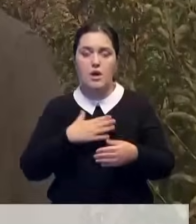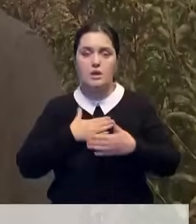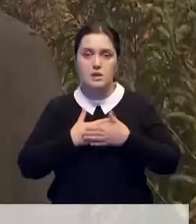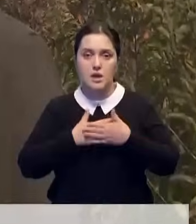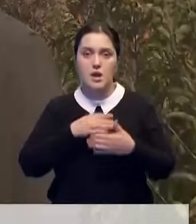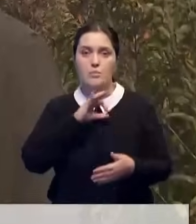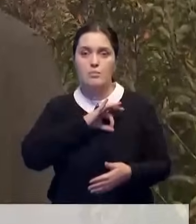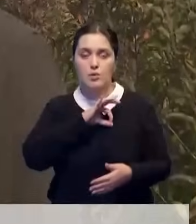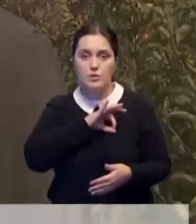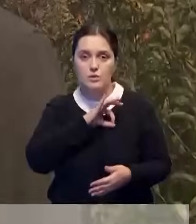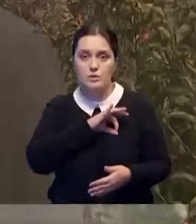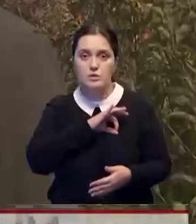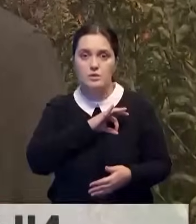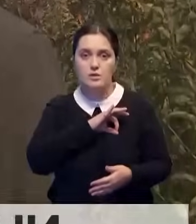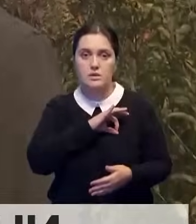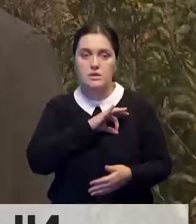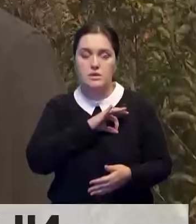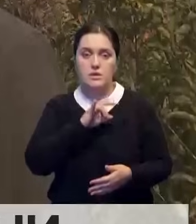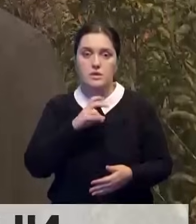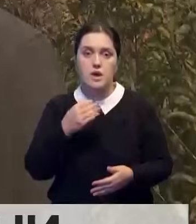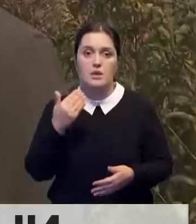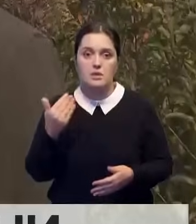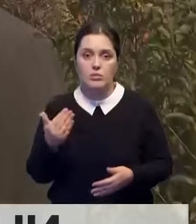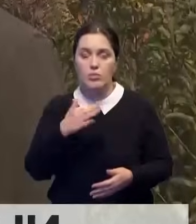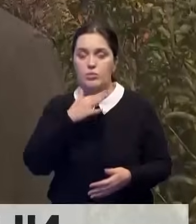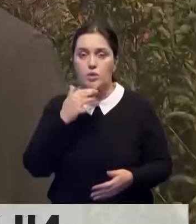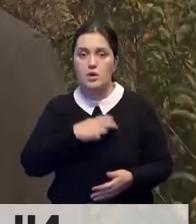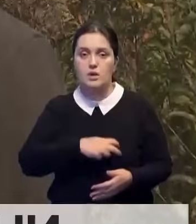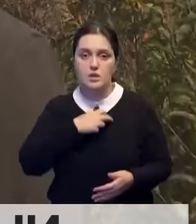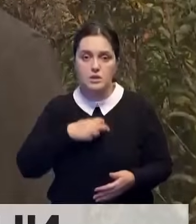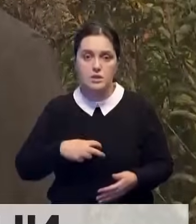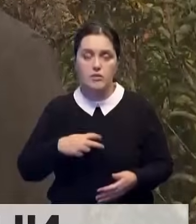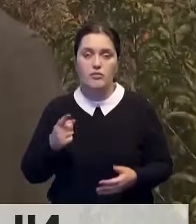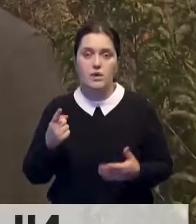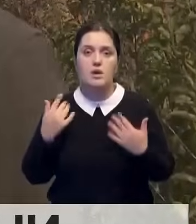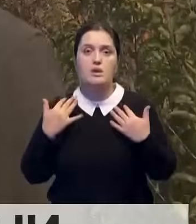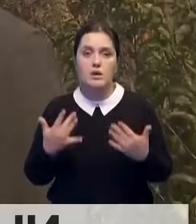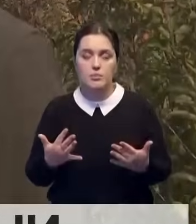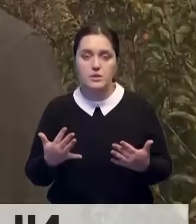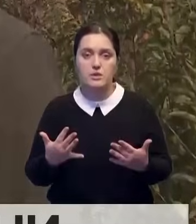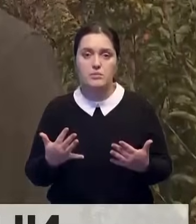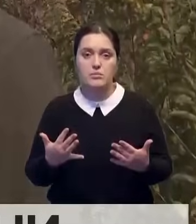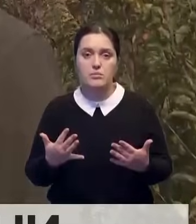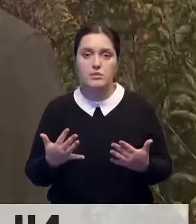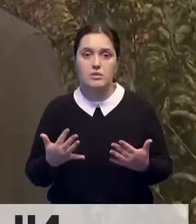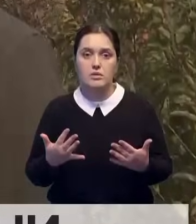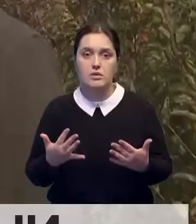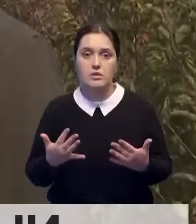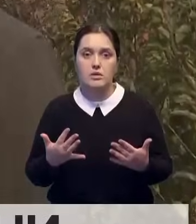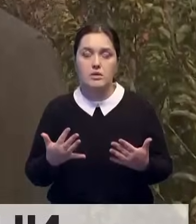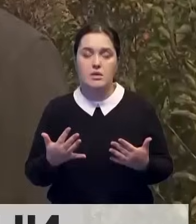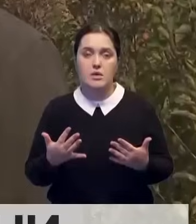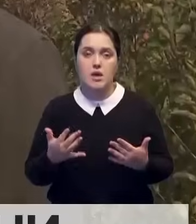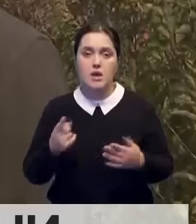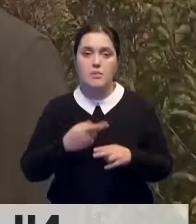услугами страхования, потому что на тебя воздействует очень много рисков, и эти риски необходимо хеджировать. И вот